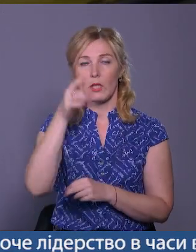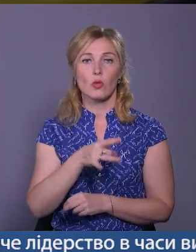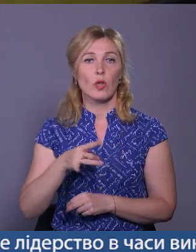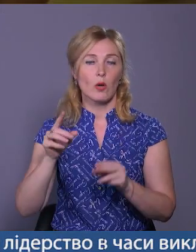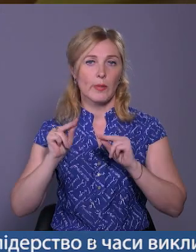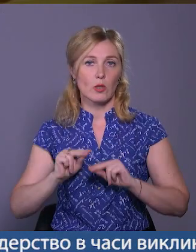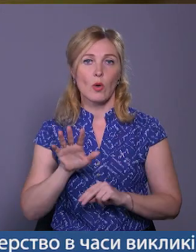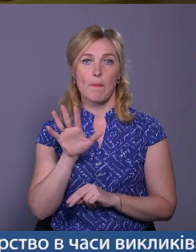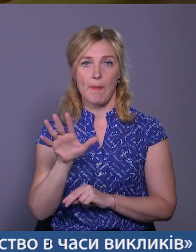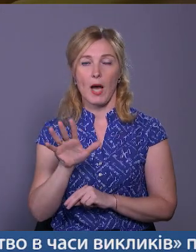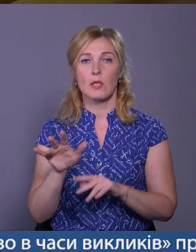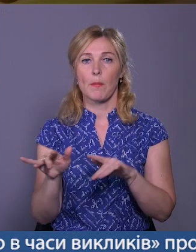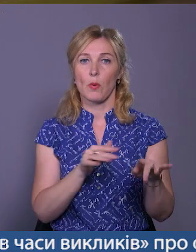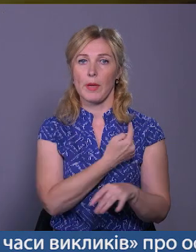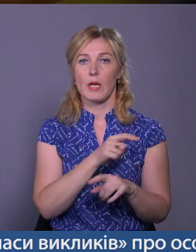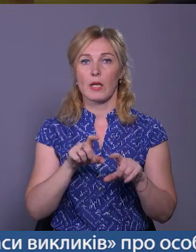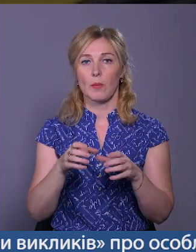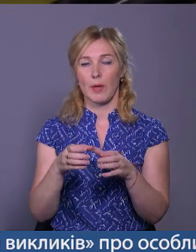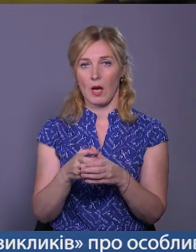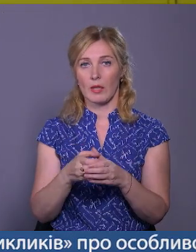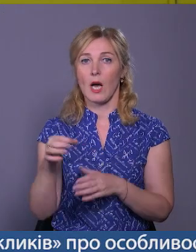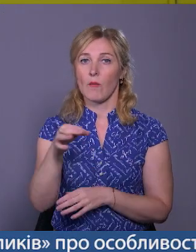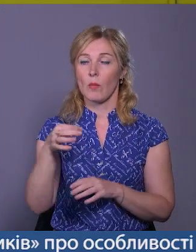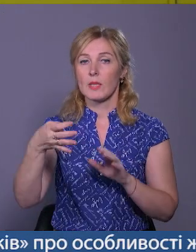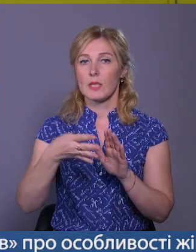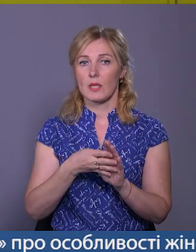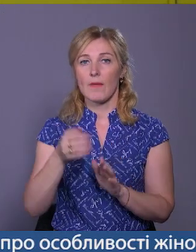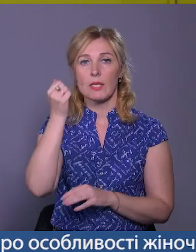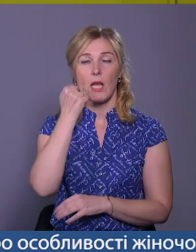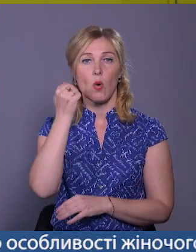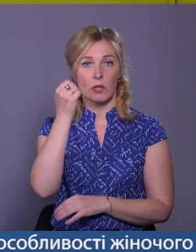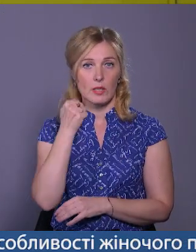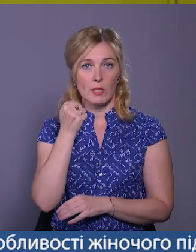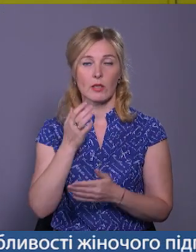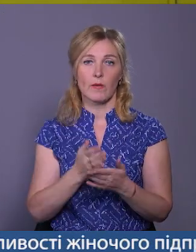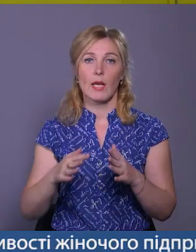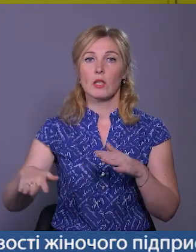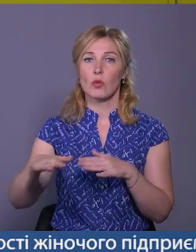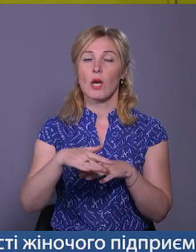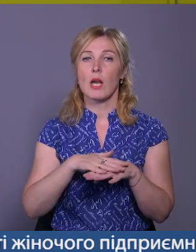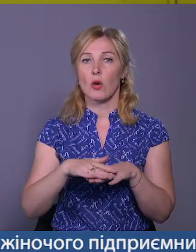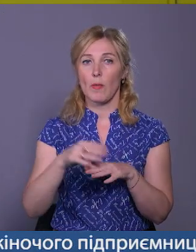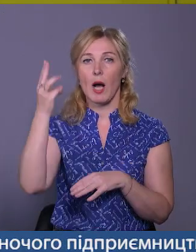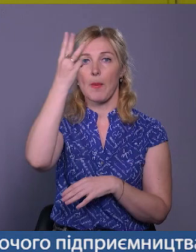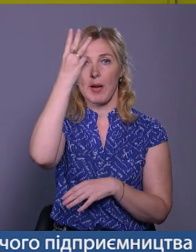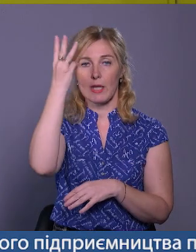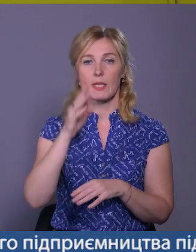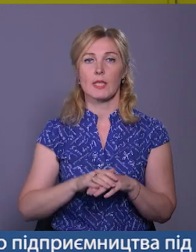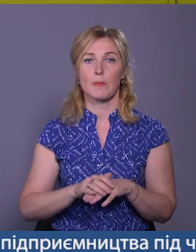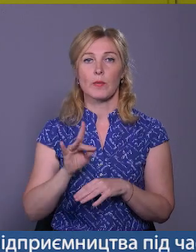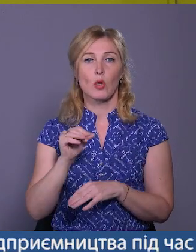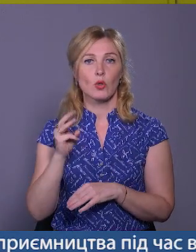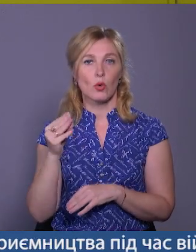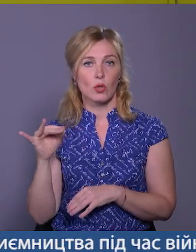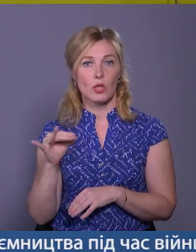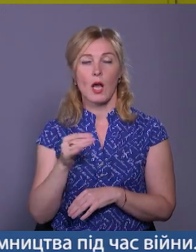працюють 5 мобільних бригад а в області 9 Старокостянтинівський територіальній громаді Хмельницький в